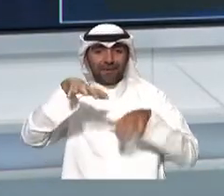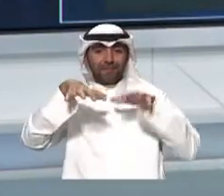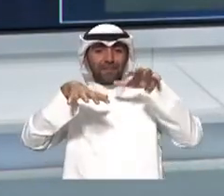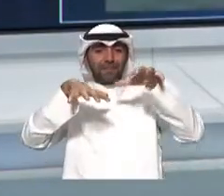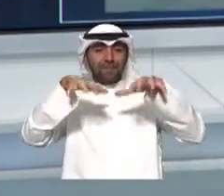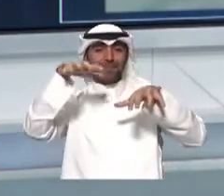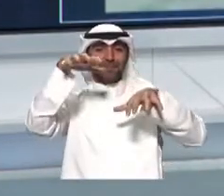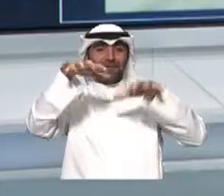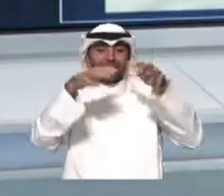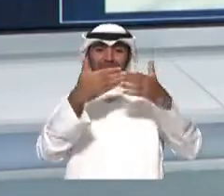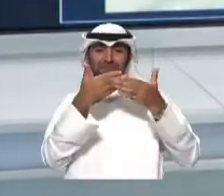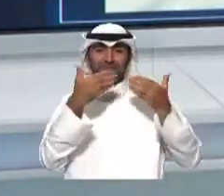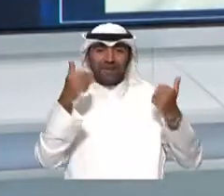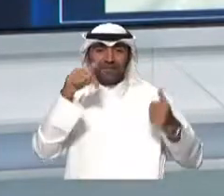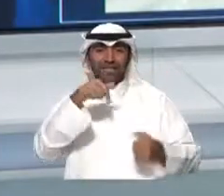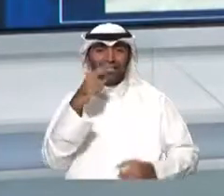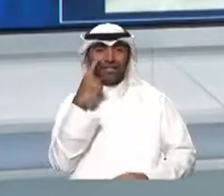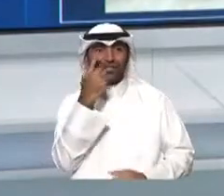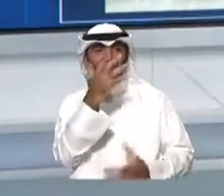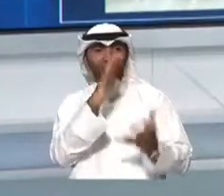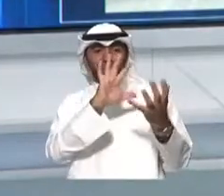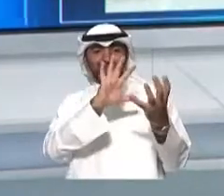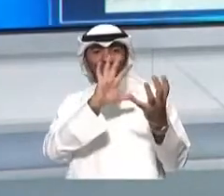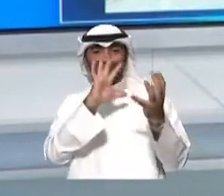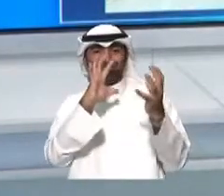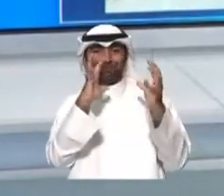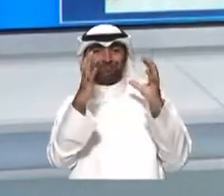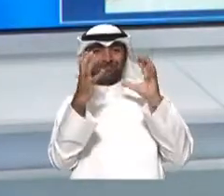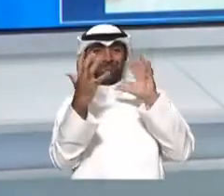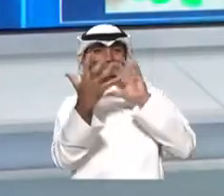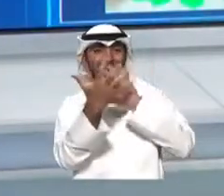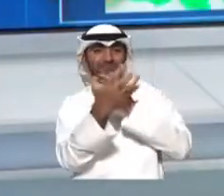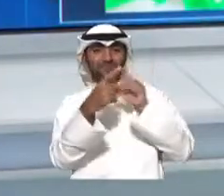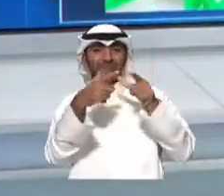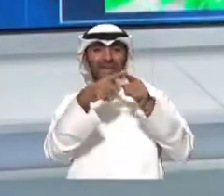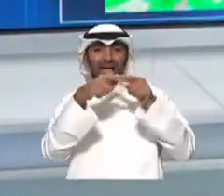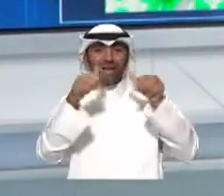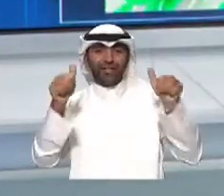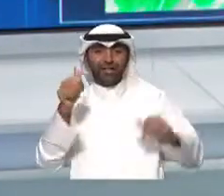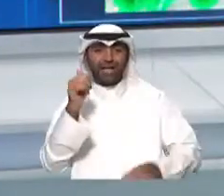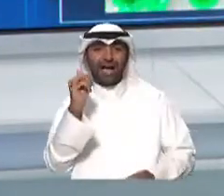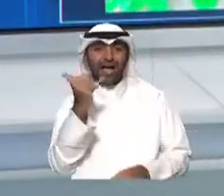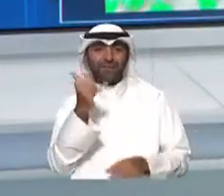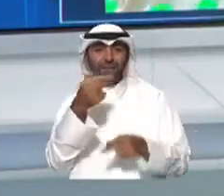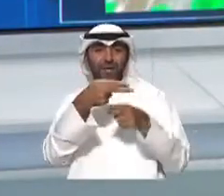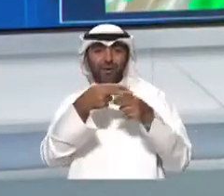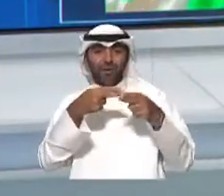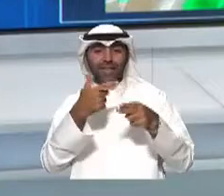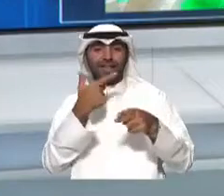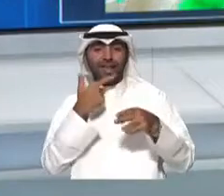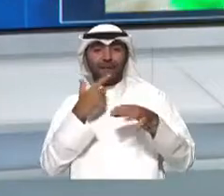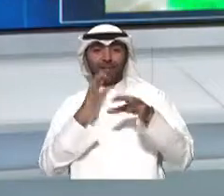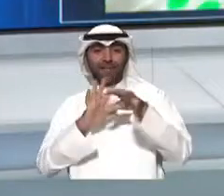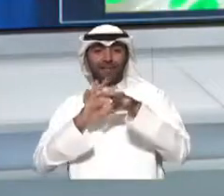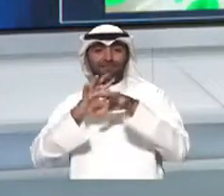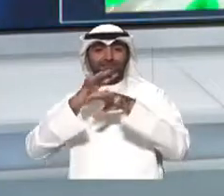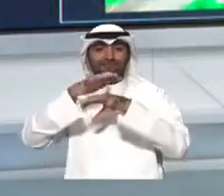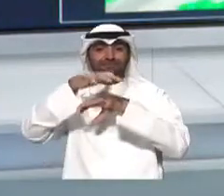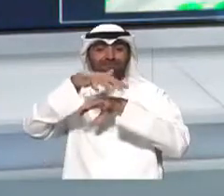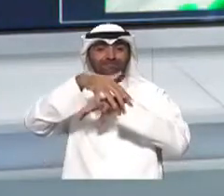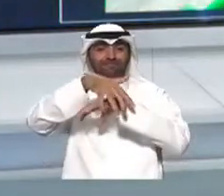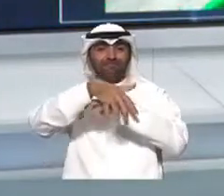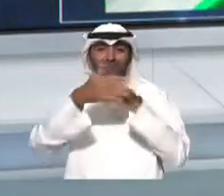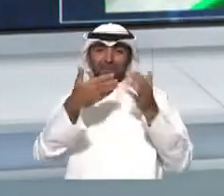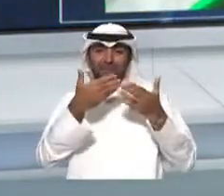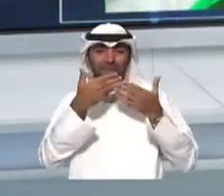ممتازة تتجاوز 10 كيلو، وامتداد منخفض جوي ضعيف مؤدي إلى تقلب الرياح على دولة الكويت إلى